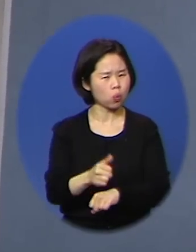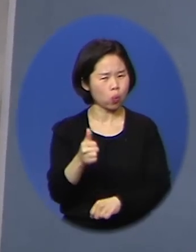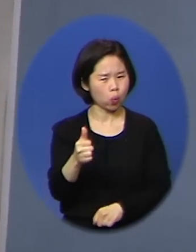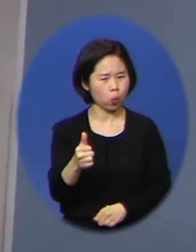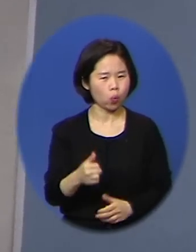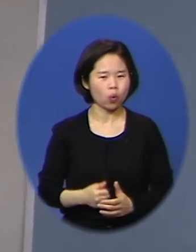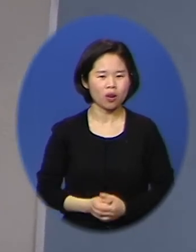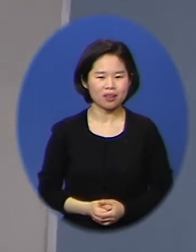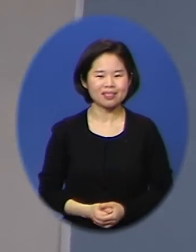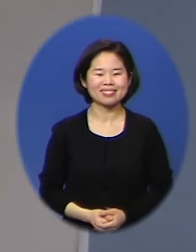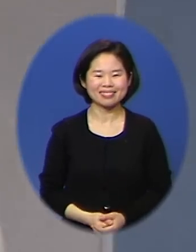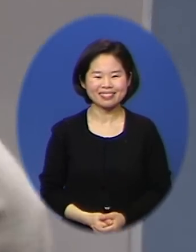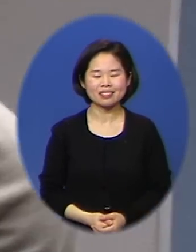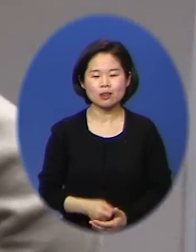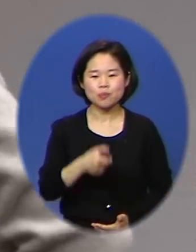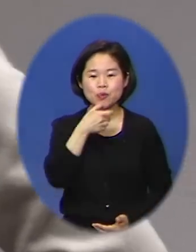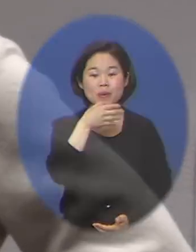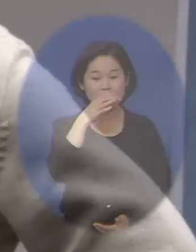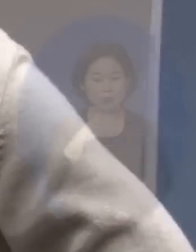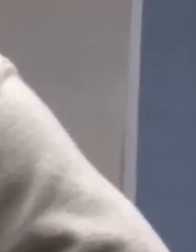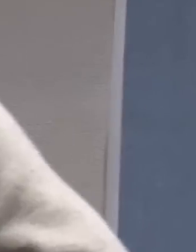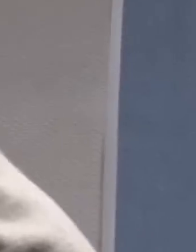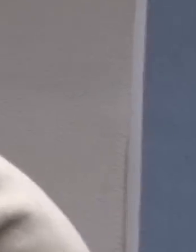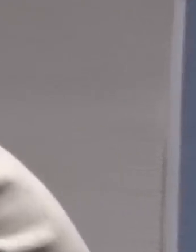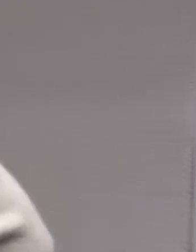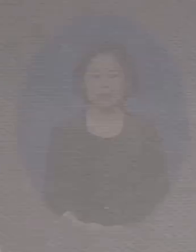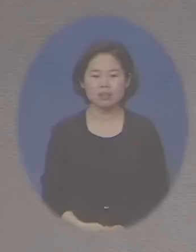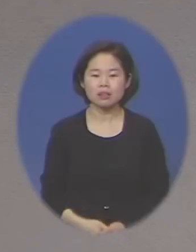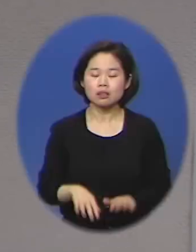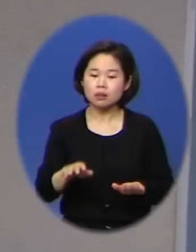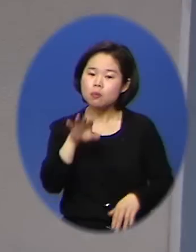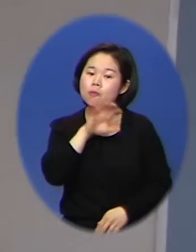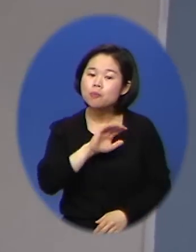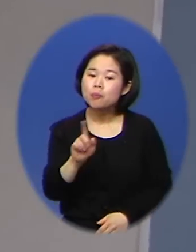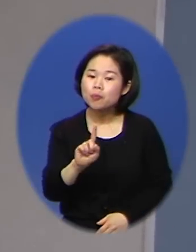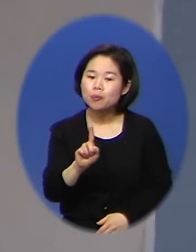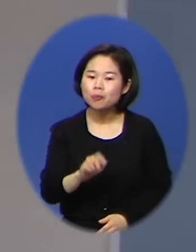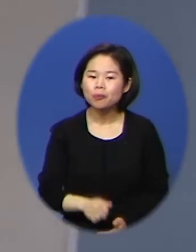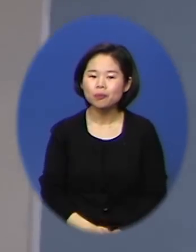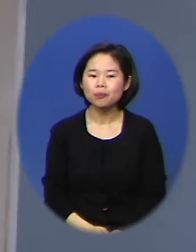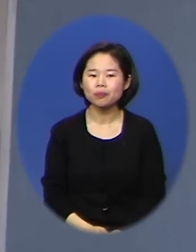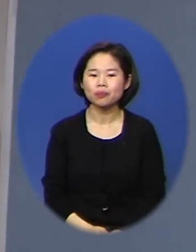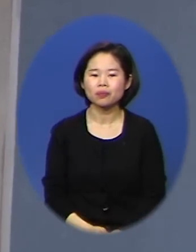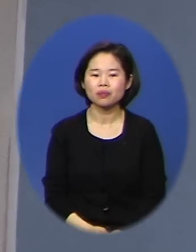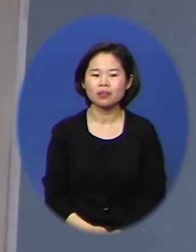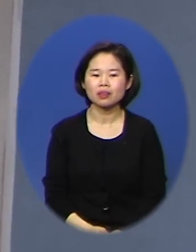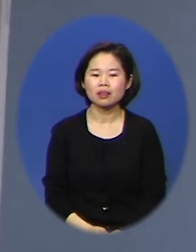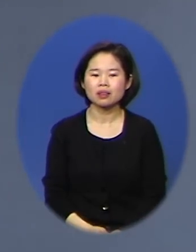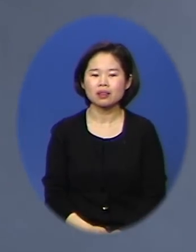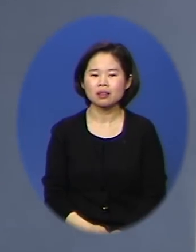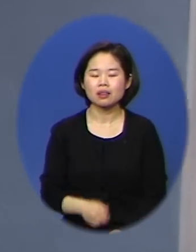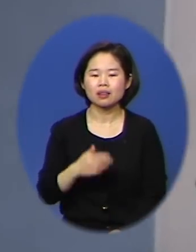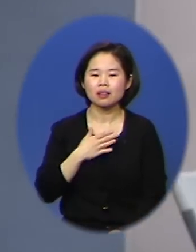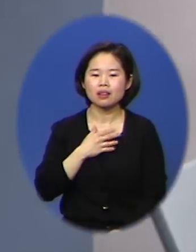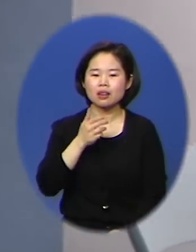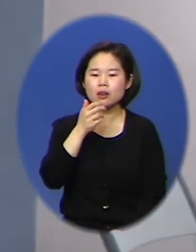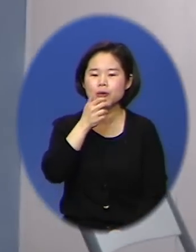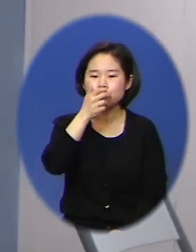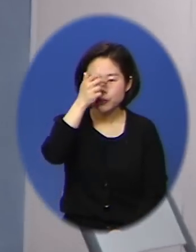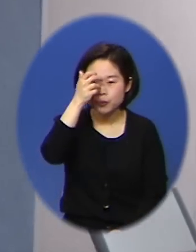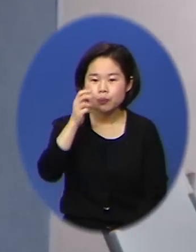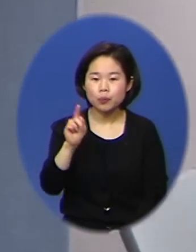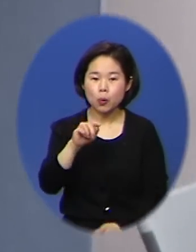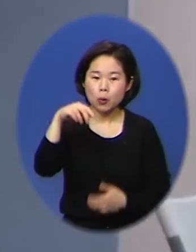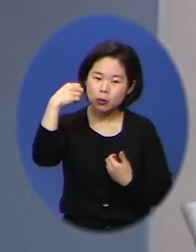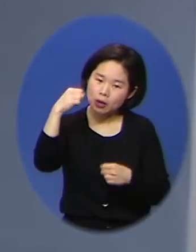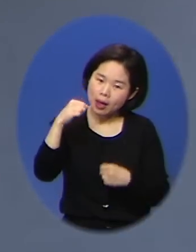가져오시고. 네. 물 좀 마시고. 아. 지금 무슨 연습하신 거세요? 아, 제가 그 꿈이